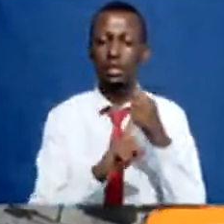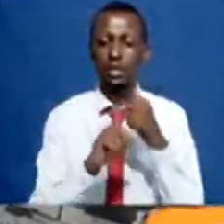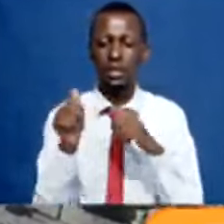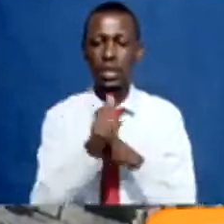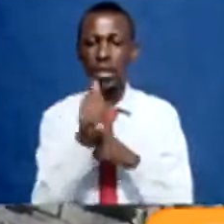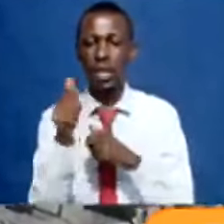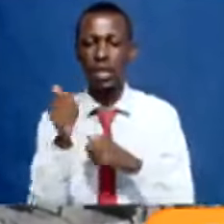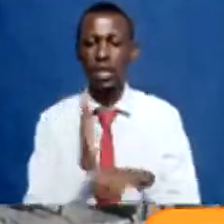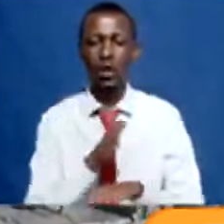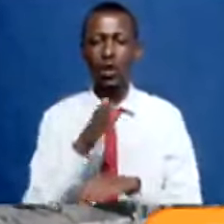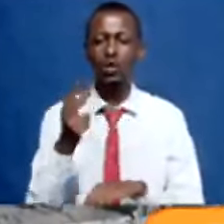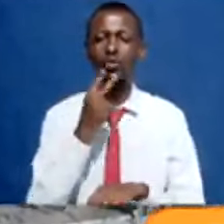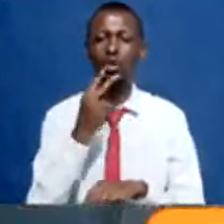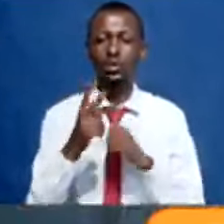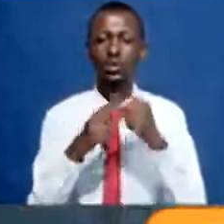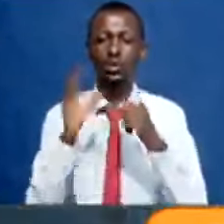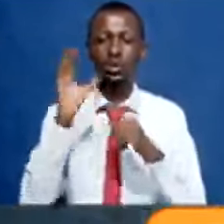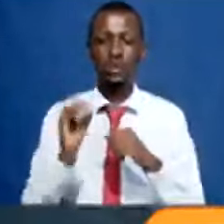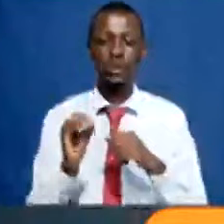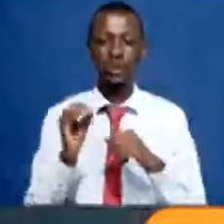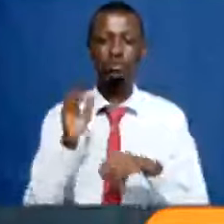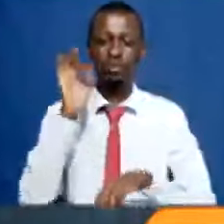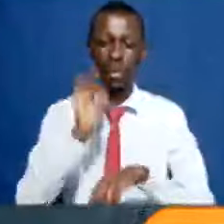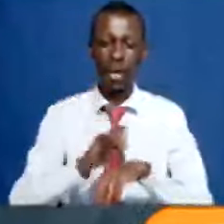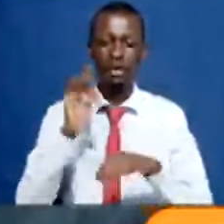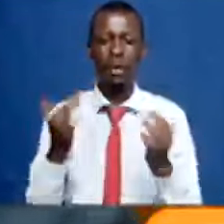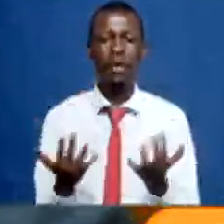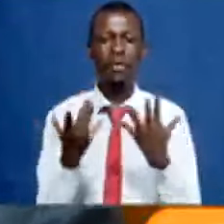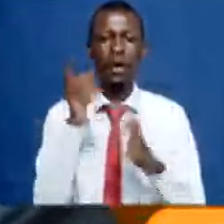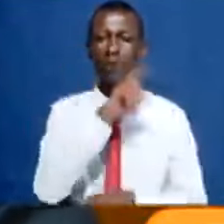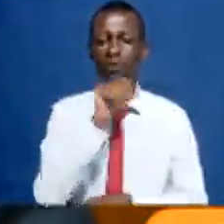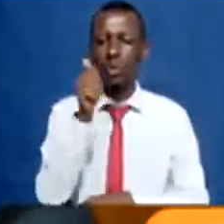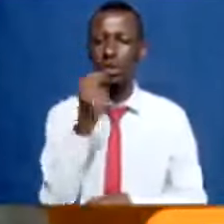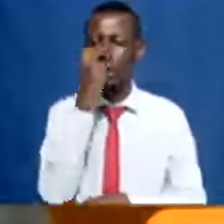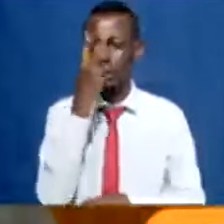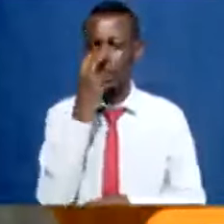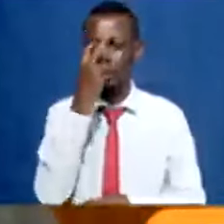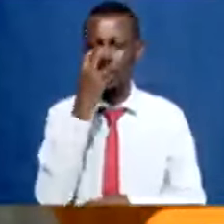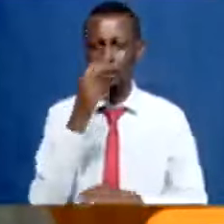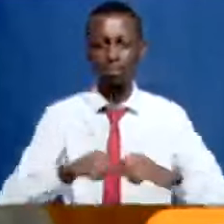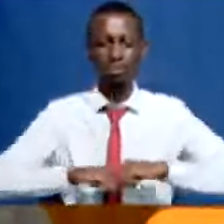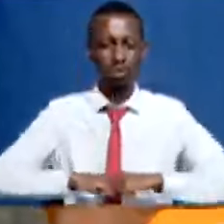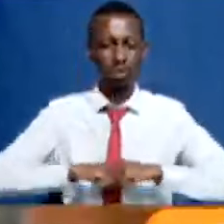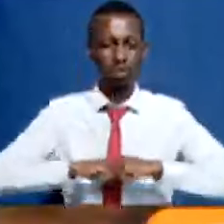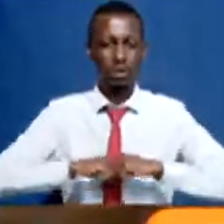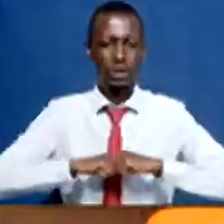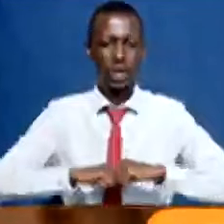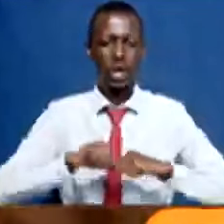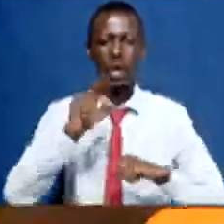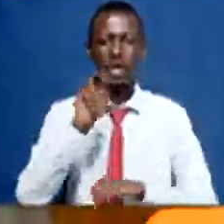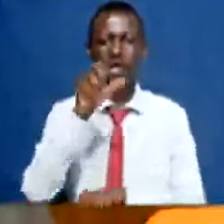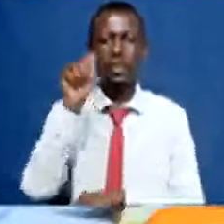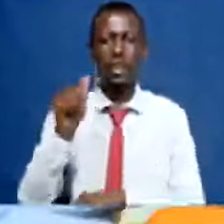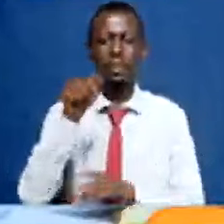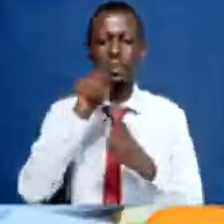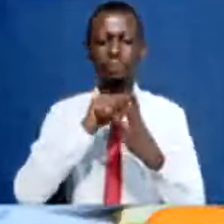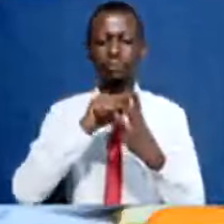wengine zaidi ya 270. Washukiwa wengine 3 ni maafisa wa mamlaka ya kitaifa ya kusimamia mazingira